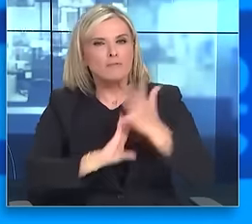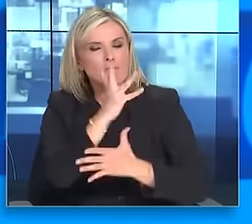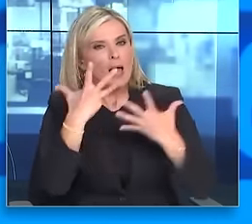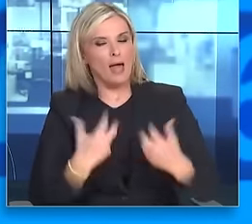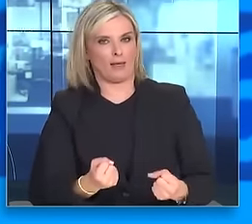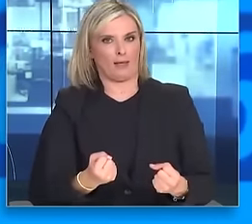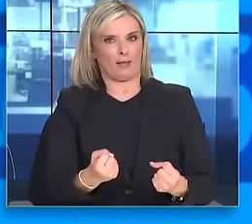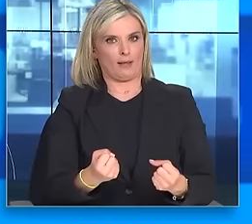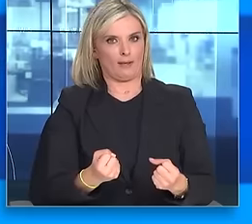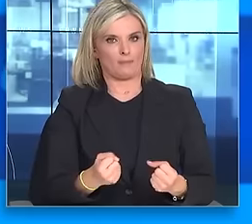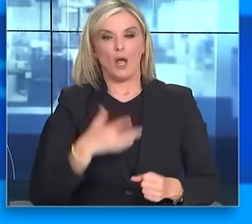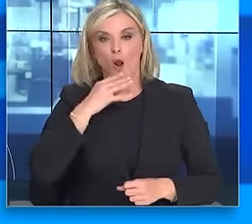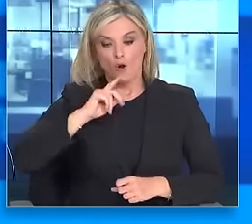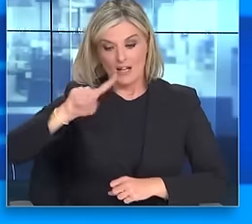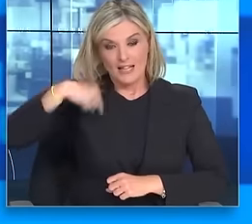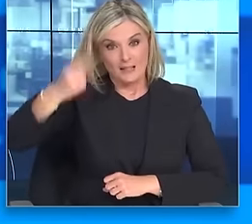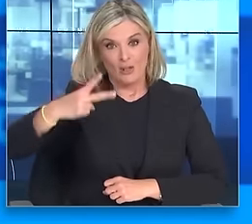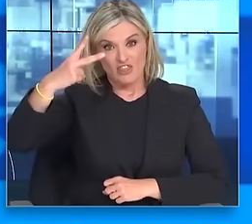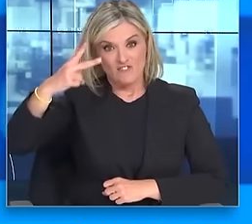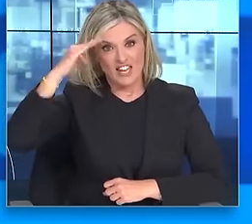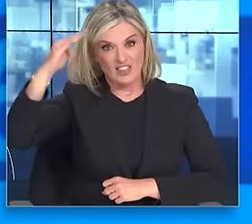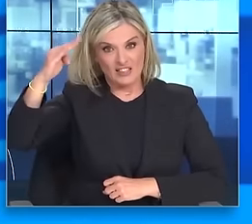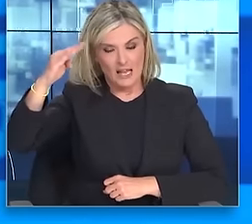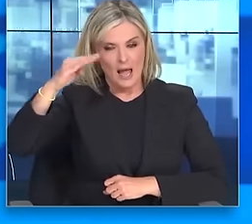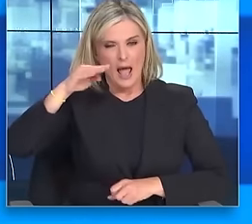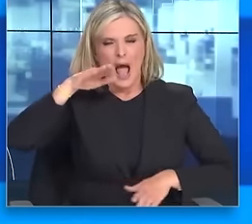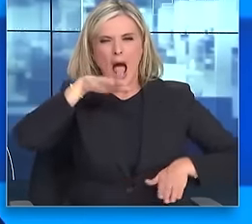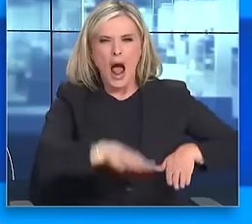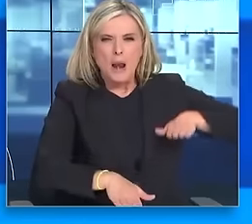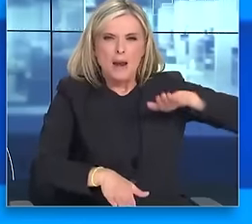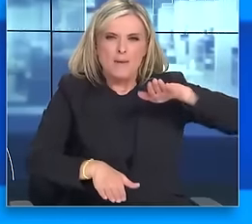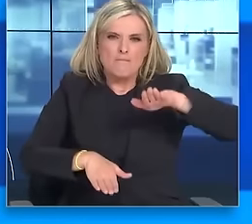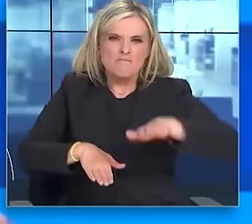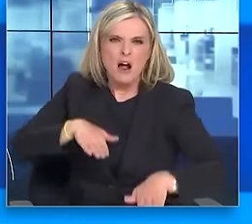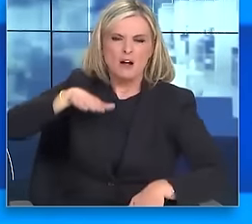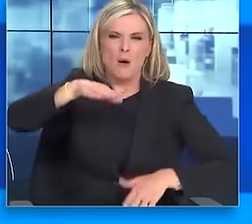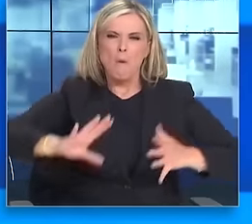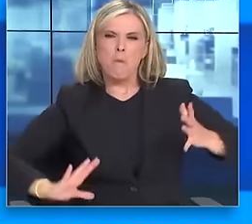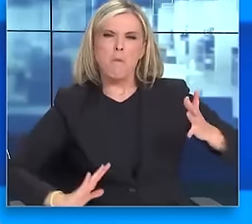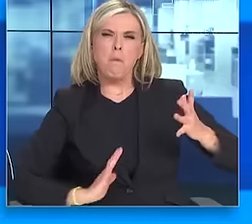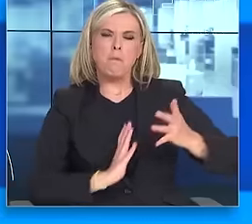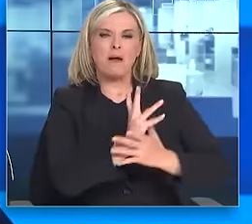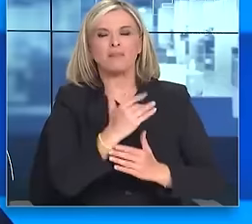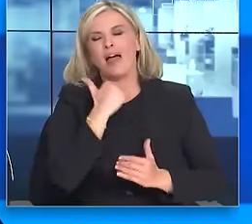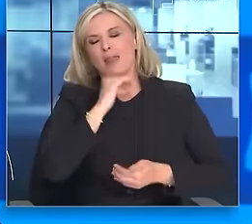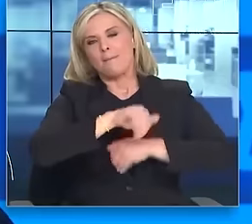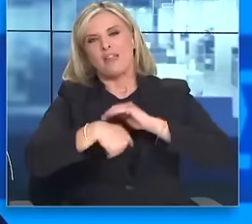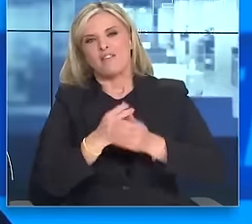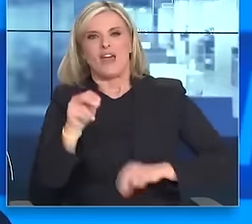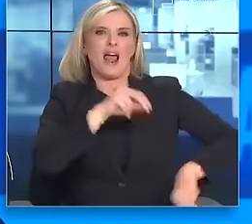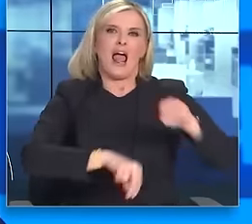αυτό? Η δεύτερη τετραετία πρέπει να είναι η τετραετία μεγάλων αλμάτων. Δεν συμβιβάζομαι με την εκλογική νίκη, δεν κάθομαι